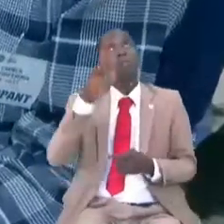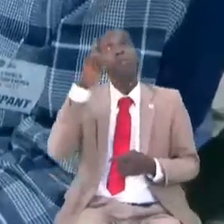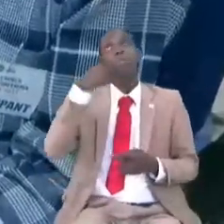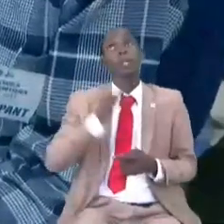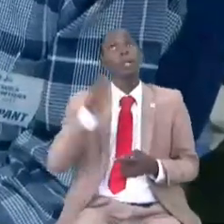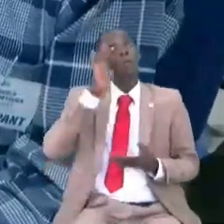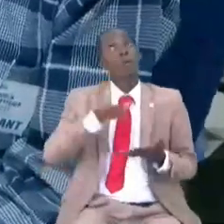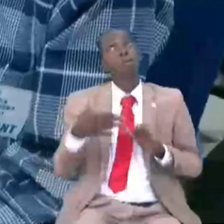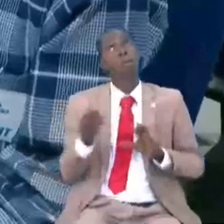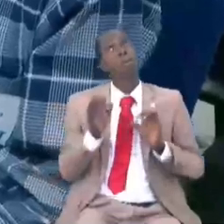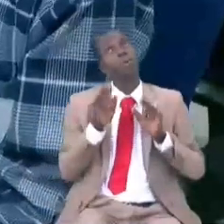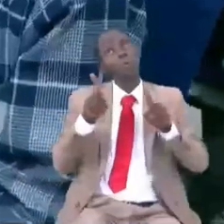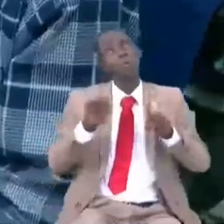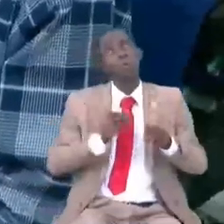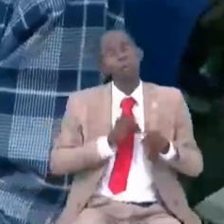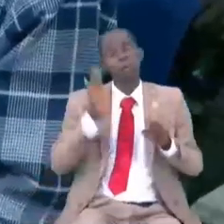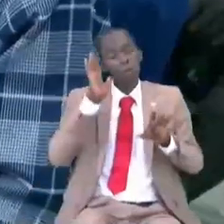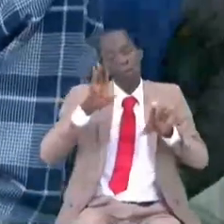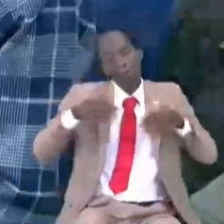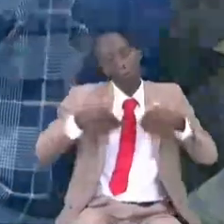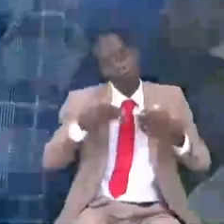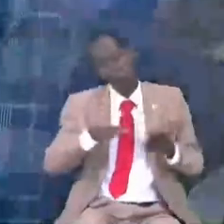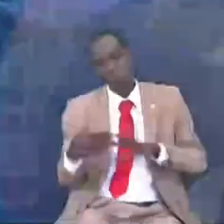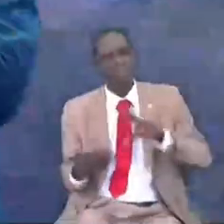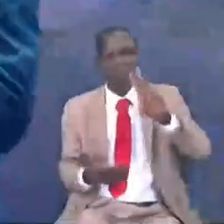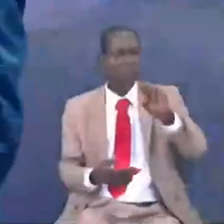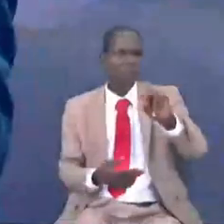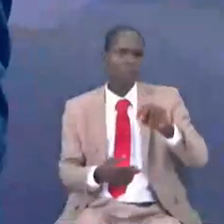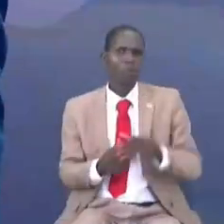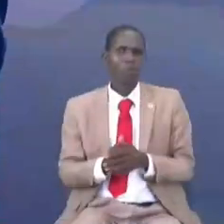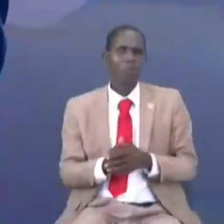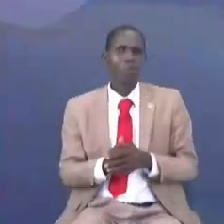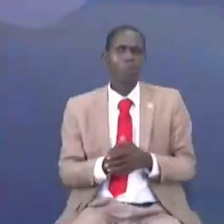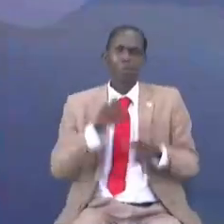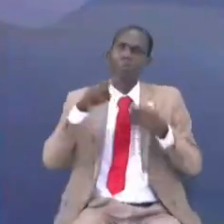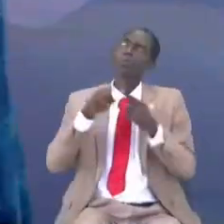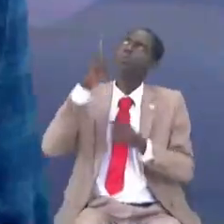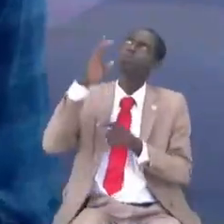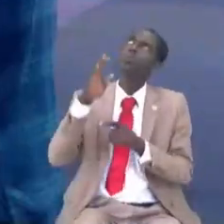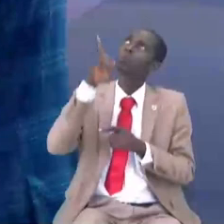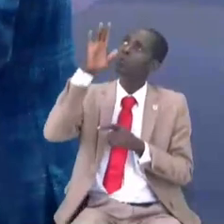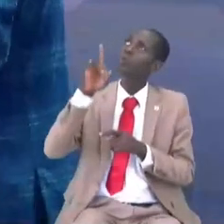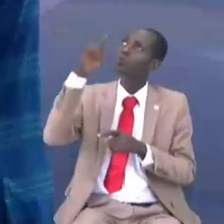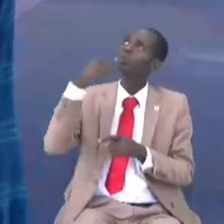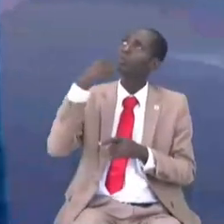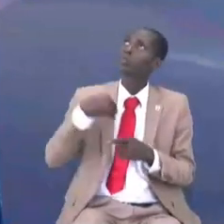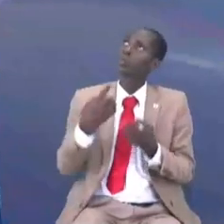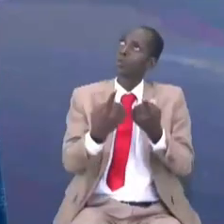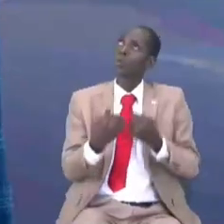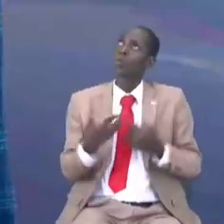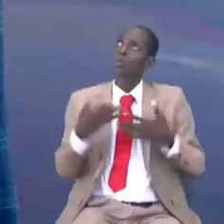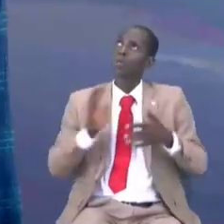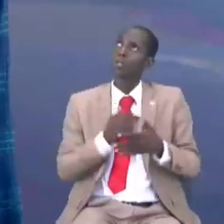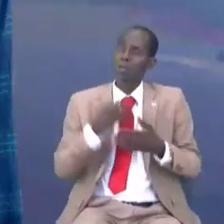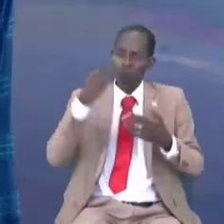Ne dis pas ça. Va à Dieu et dis, Dieu, tu as dit, viens et plaidons ensemble. Si